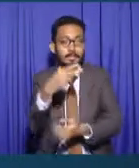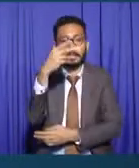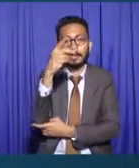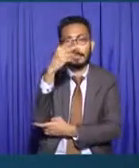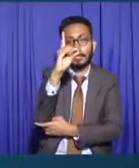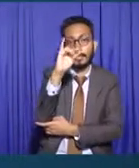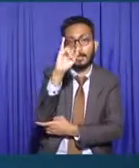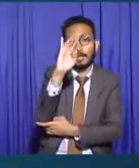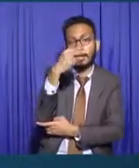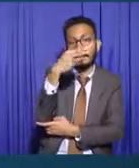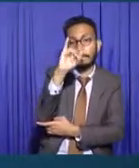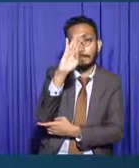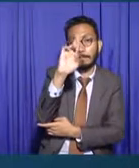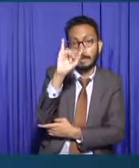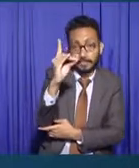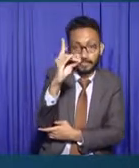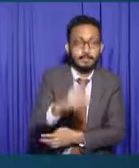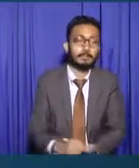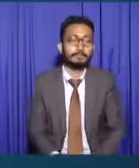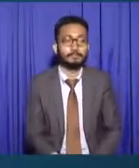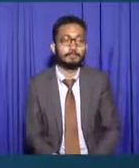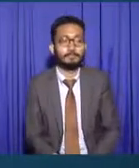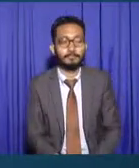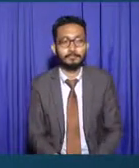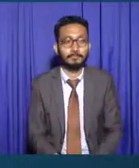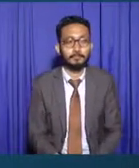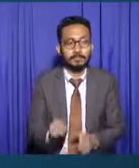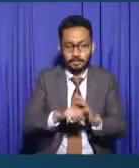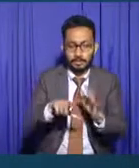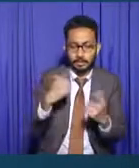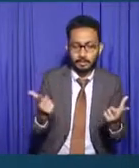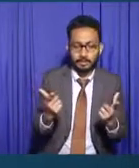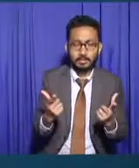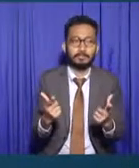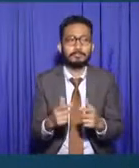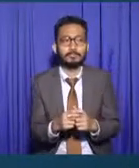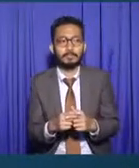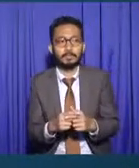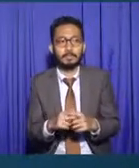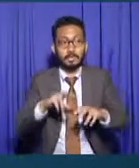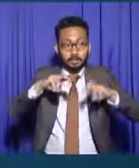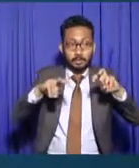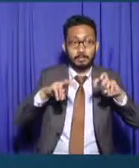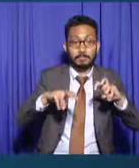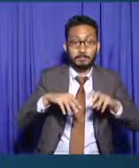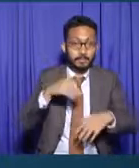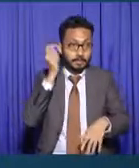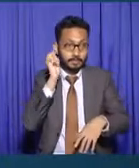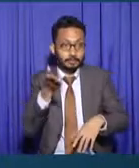daih hybrid selain kajian berkenaan pewarisan monohibrid